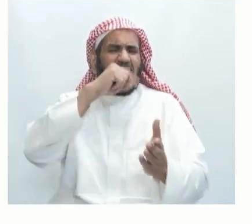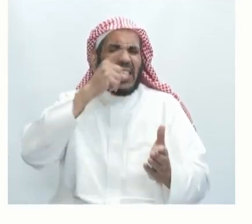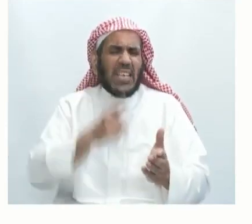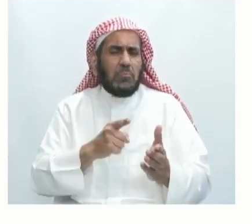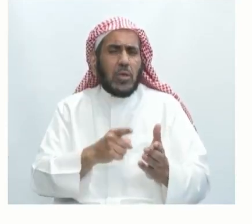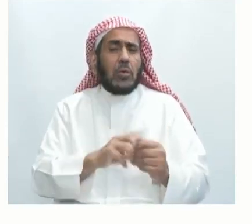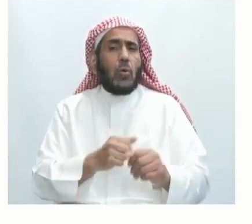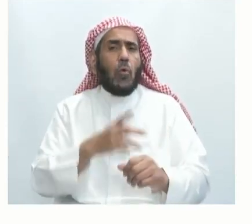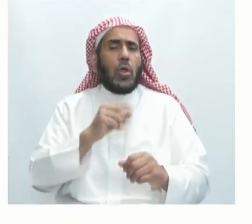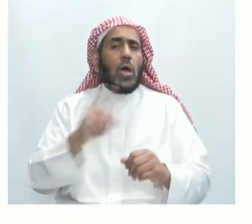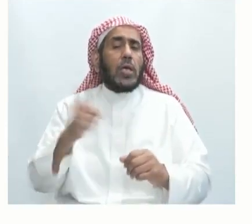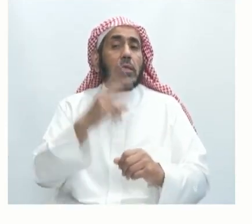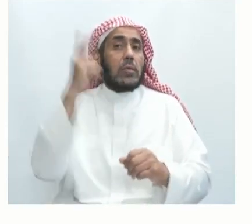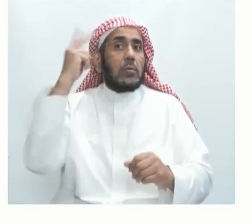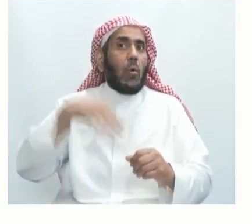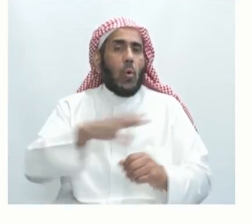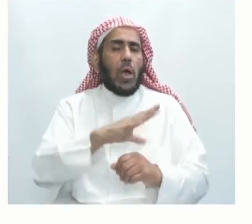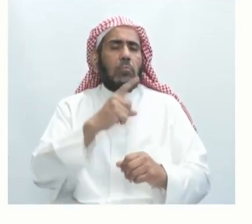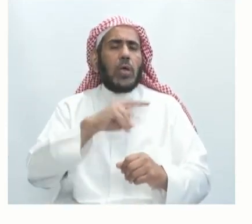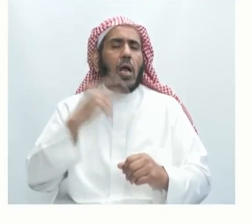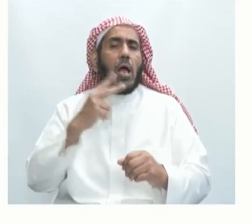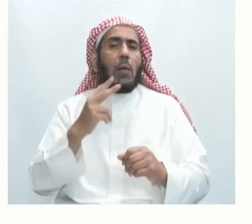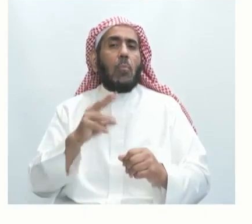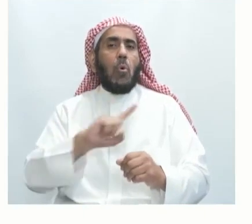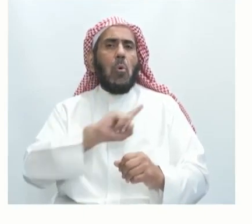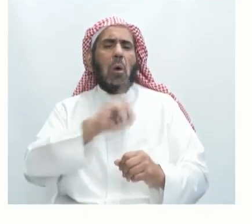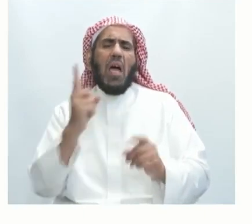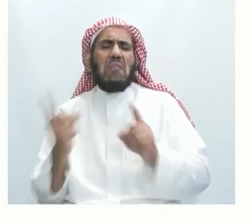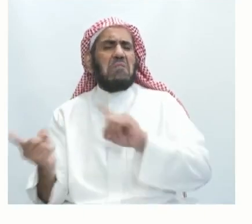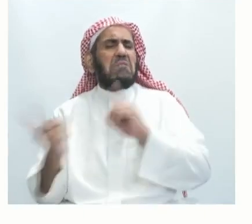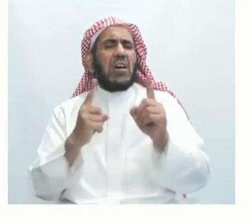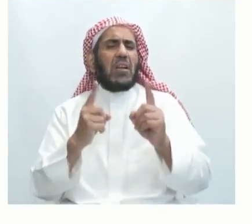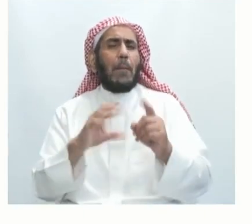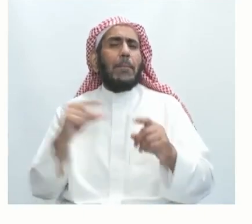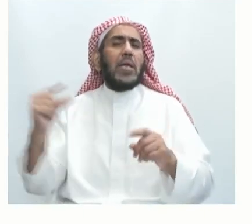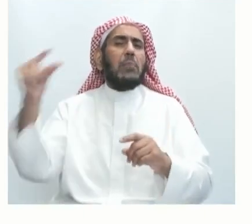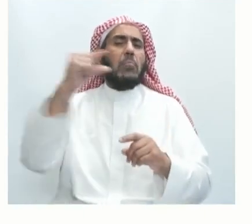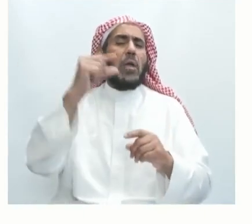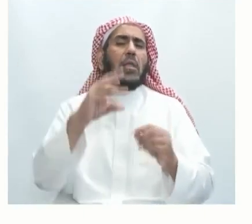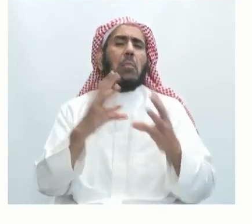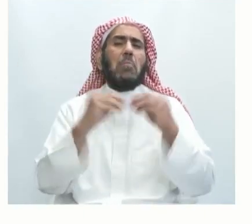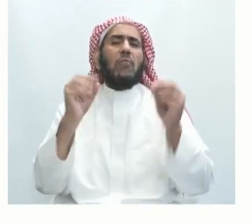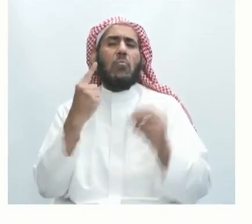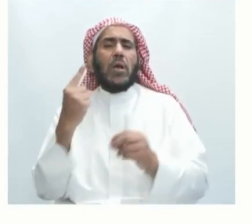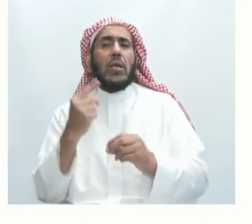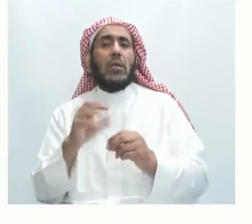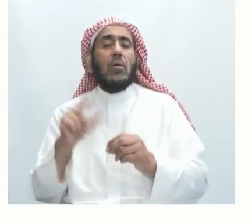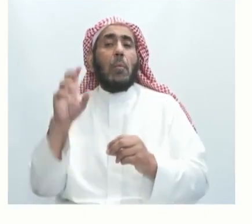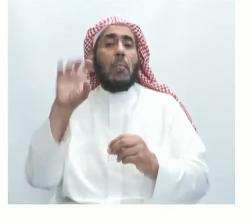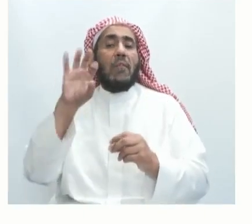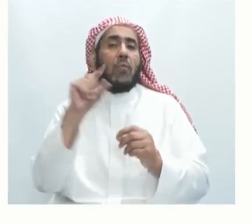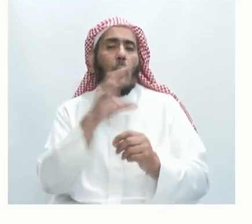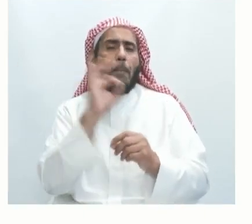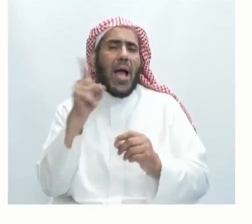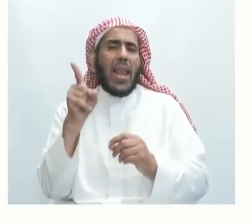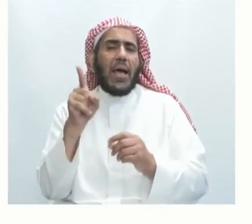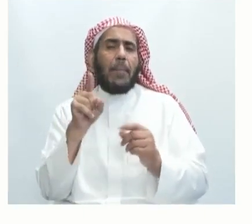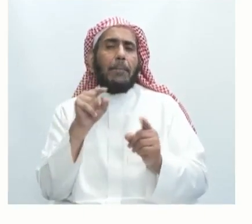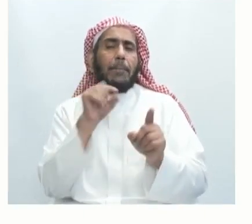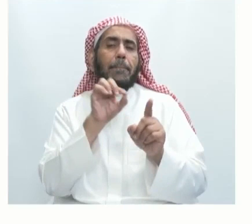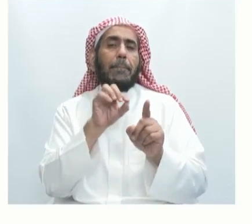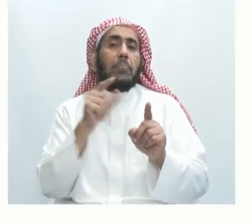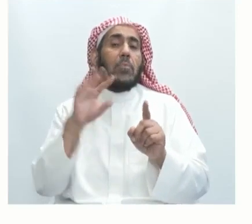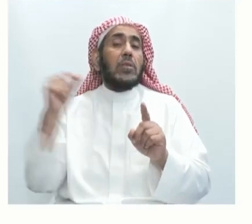تفرضها الدوله بشكل عام ولا مشاح حتى في الاصطلاحي بين المفهومين سواء قيل مفهوم او